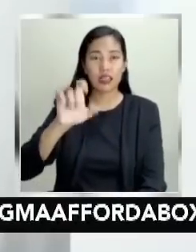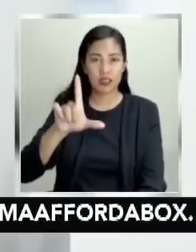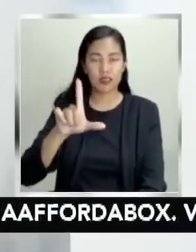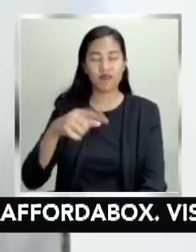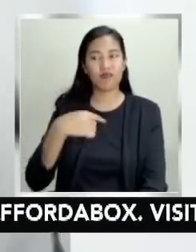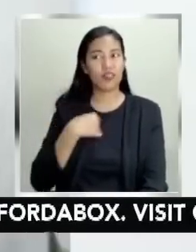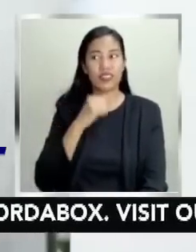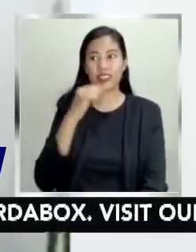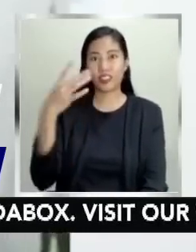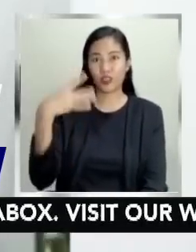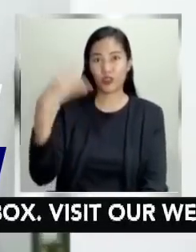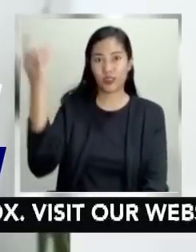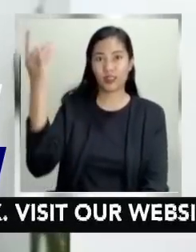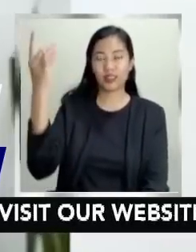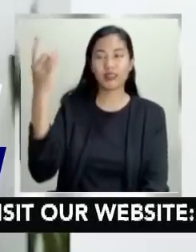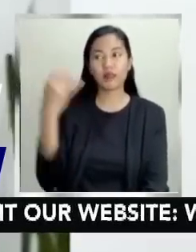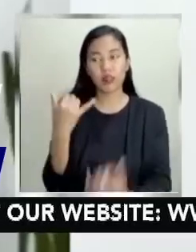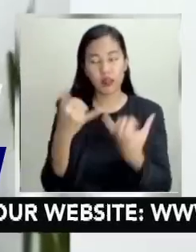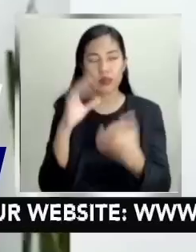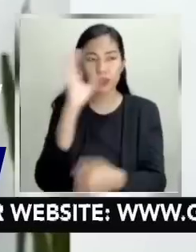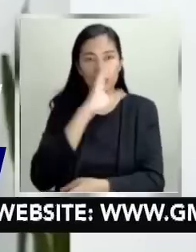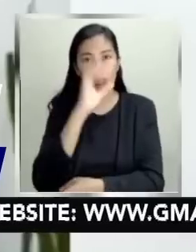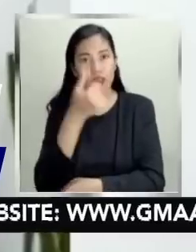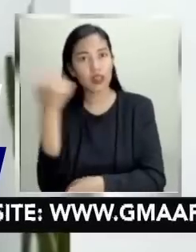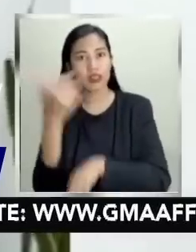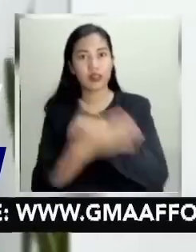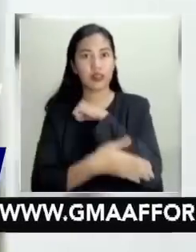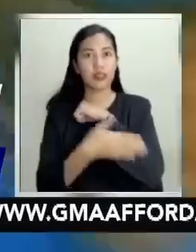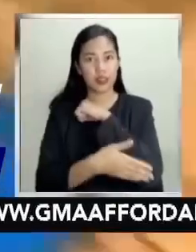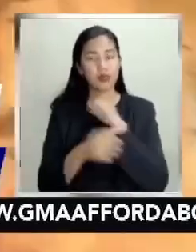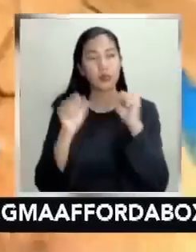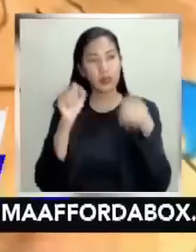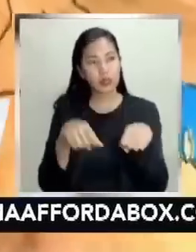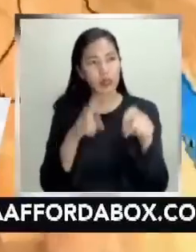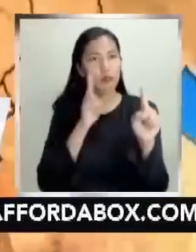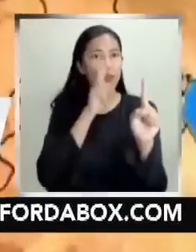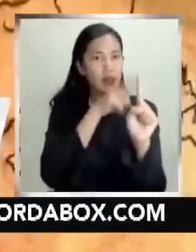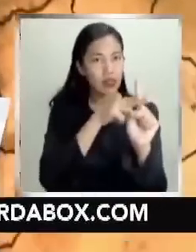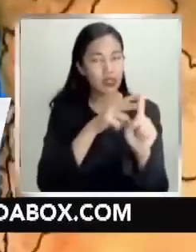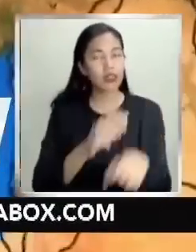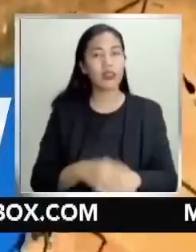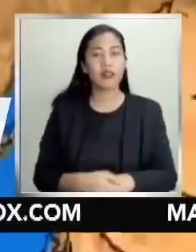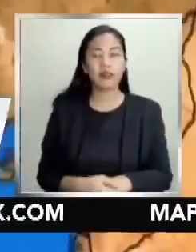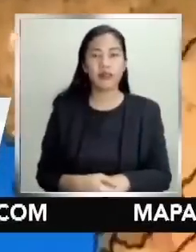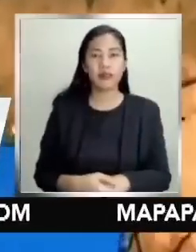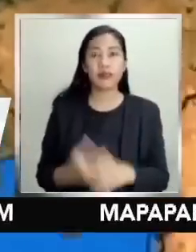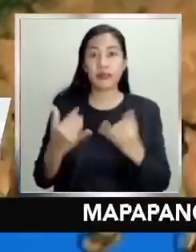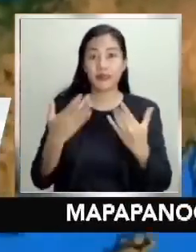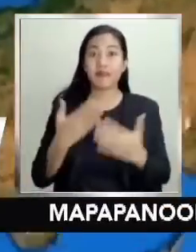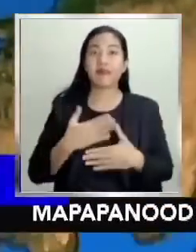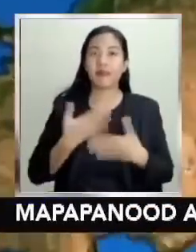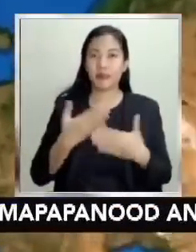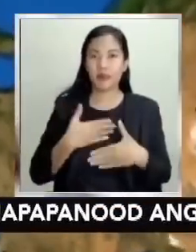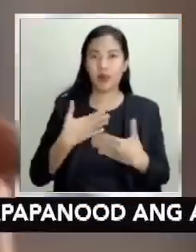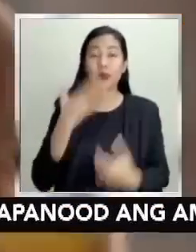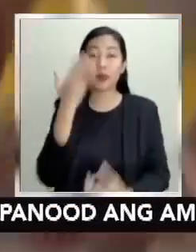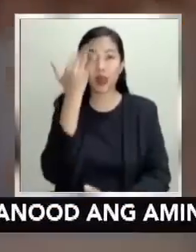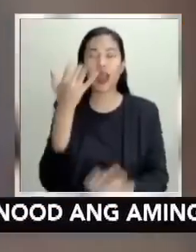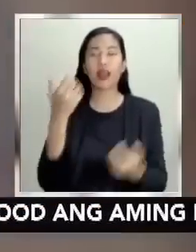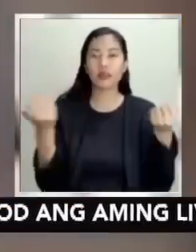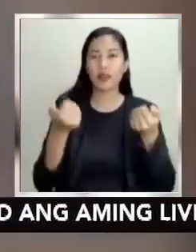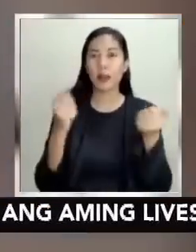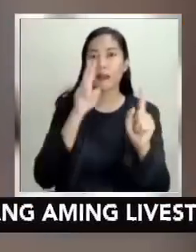tayo ng ibang bansa na pwede po tayong magtrabaho. Kaya naman ikinatuwa niya ang mga job opening naman sa Austria.